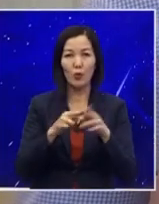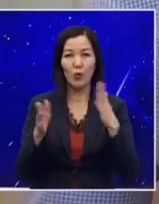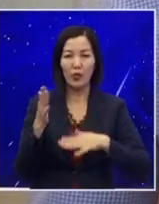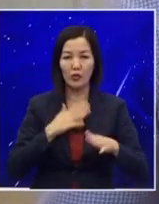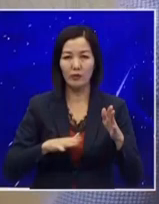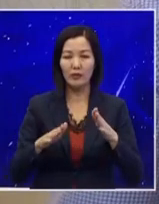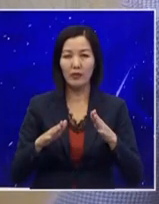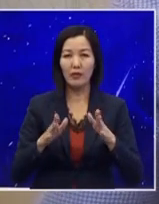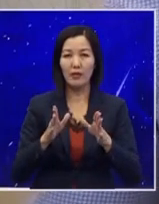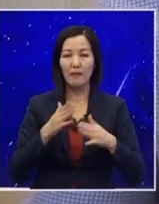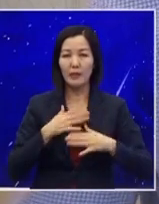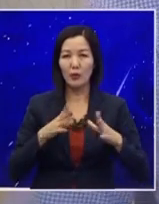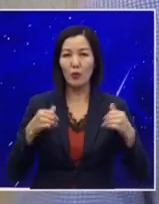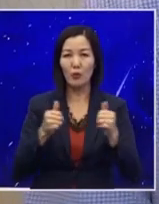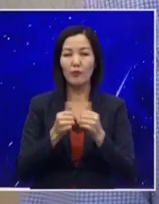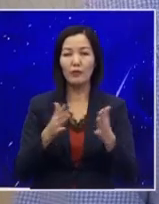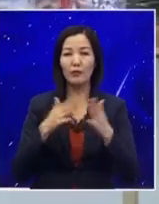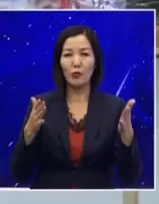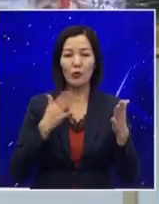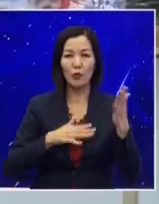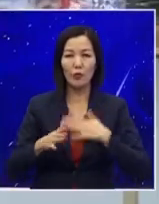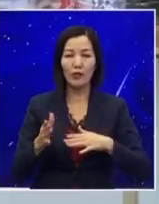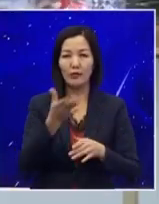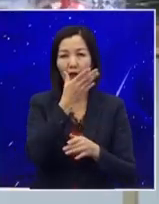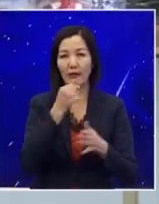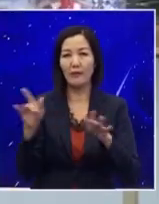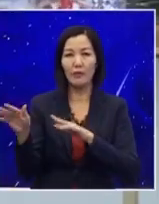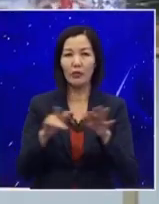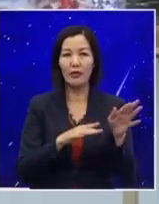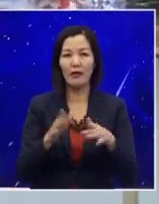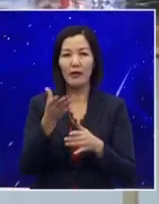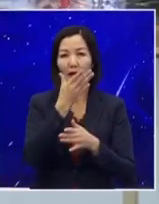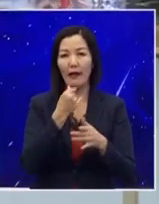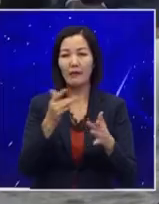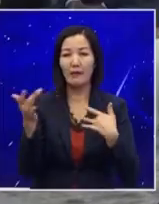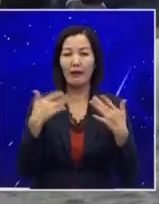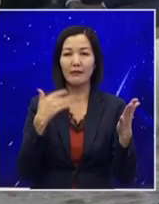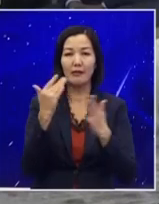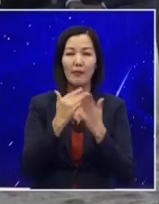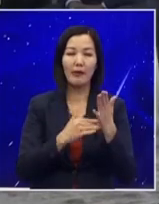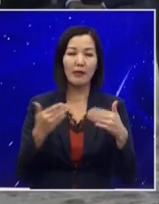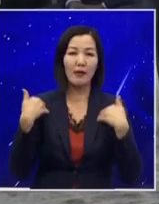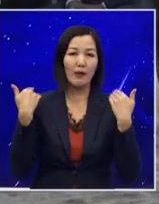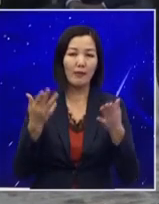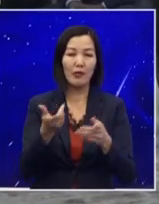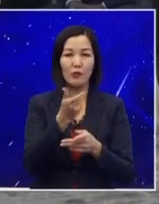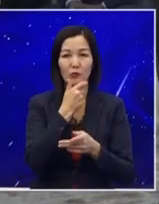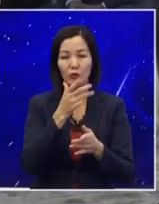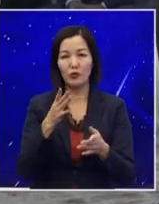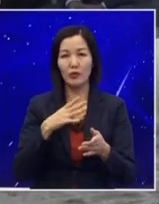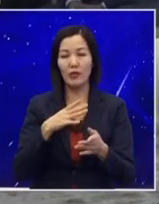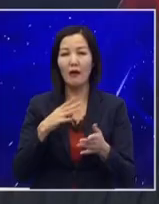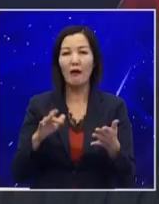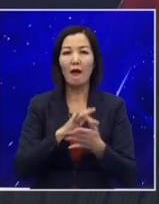Бұл біздің отбасымызға үлкен қуаныш. Әдемі шара соңы әдемі әнмен жалғасты. Өнерпаз қыз жігіттер Жетісудың